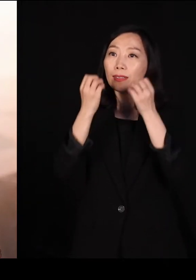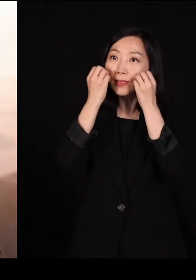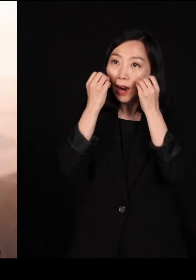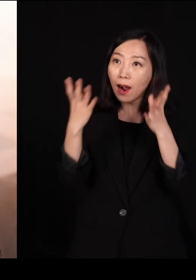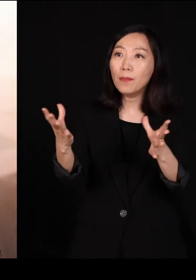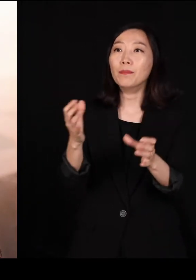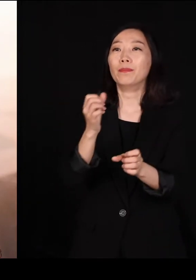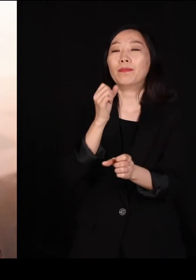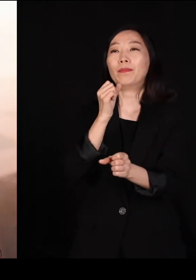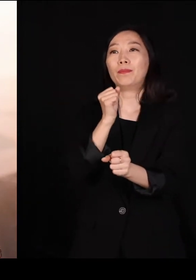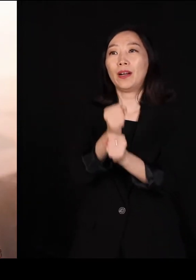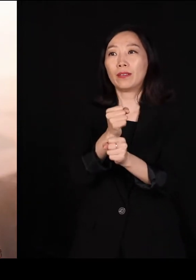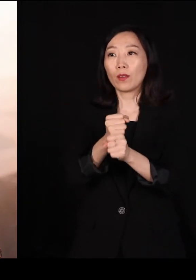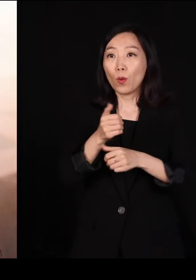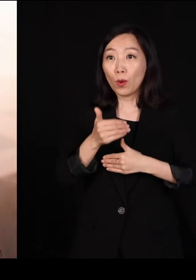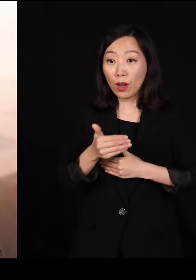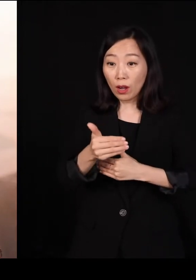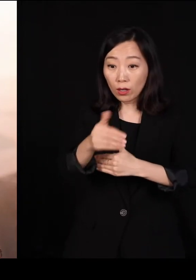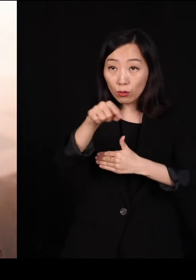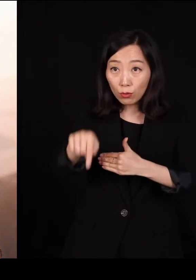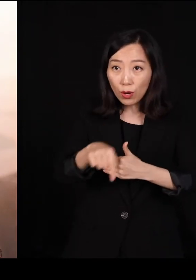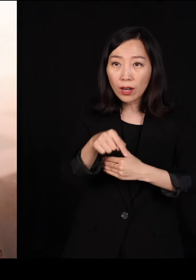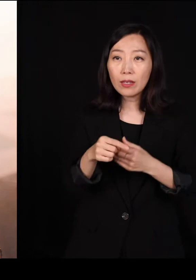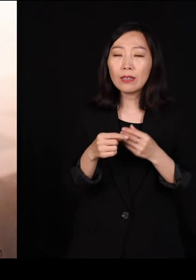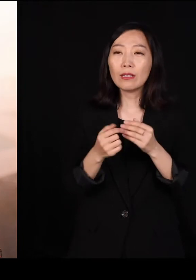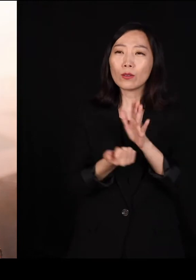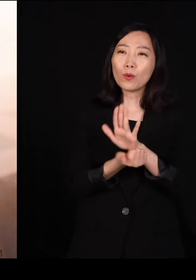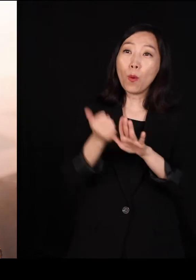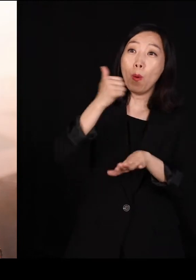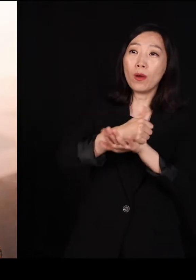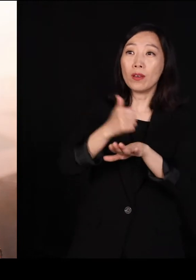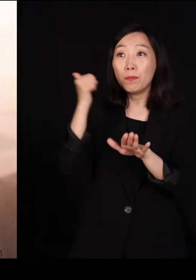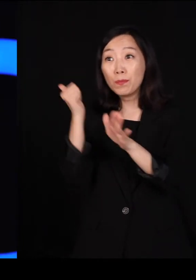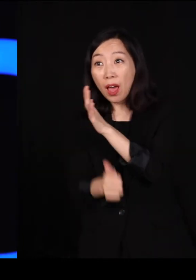나가는 과정은 실패와 성공이 존재하지가 않아요.